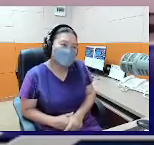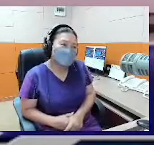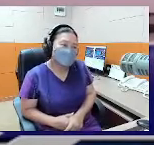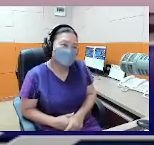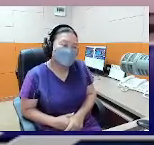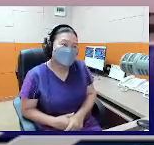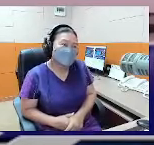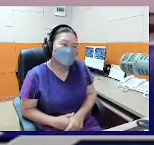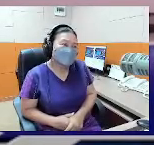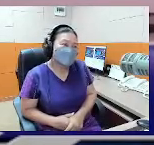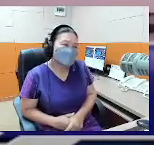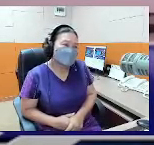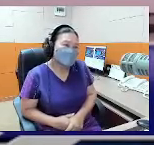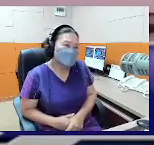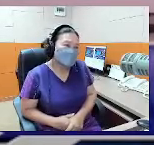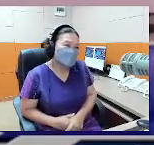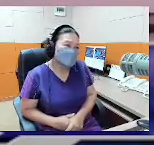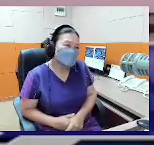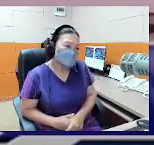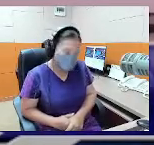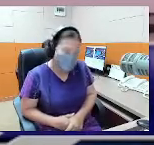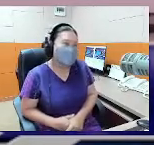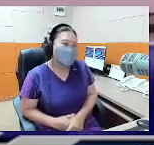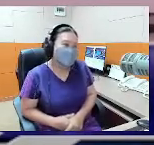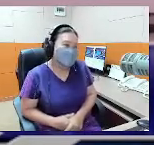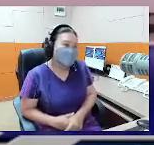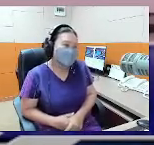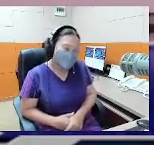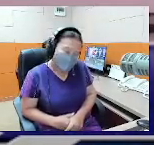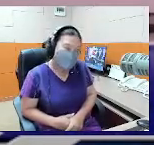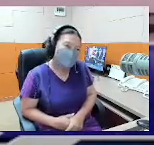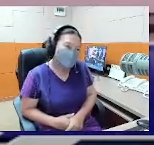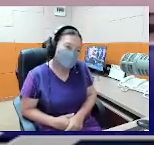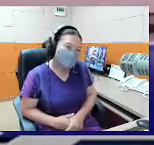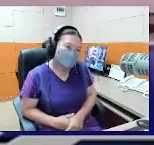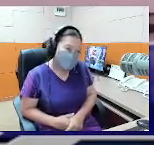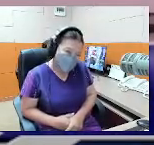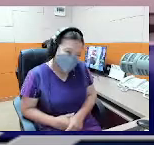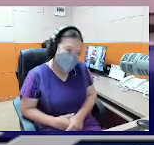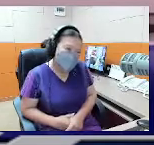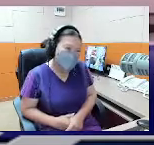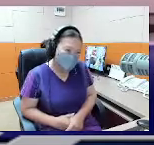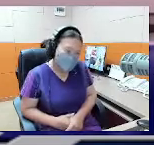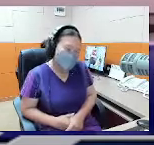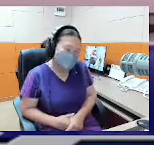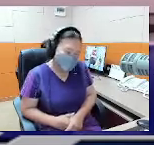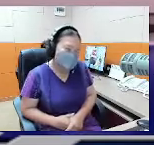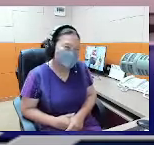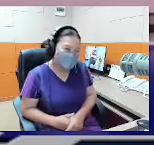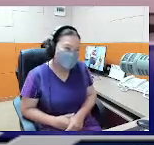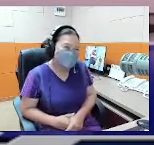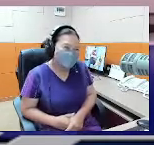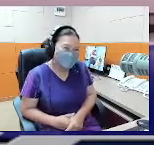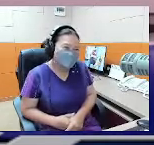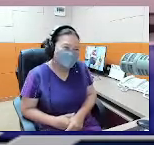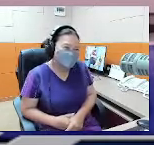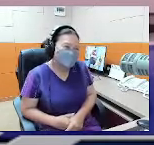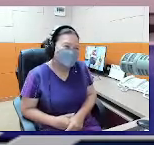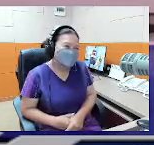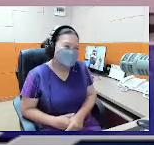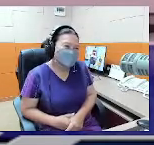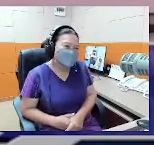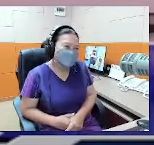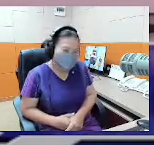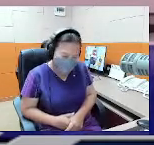วันออกเฉียงใต้เนี่ยเราพูดถึง3ประเทศหลักๆเลยค่ะอินโดนีเซียมาเลเซียบรูไนแค่3ประเทศนี้เรารู้อยู่แล้ว